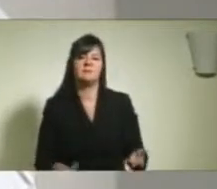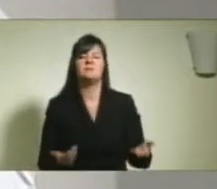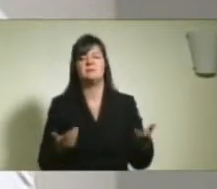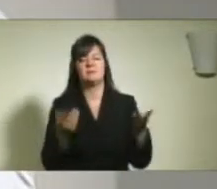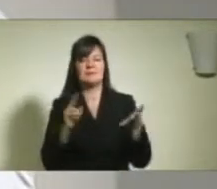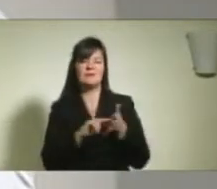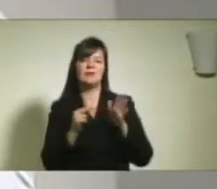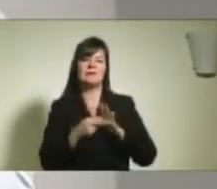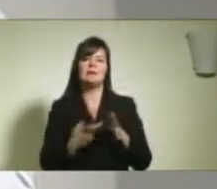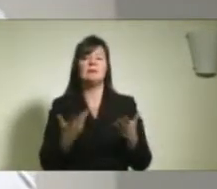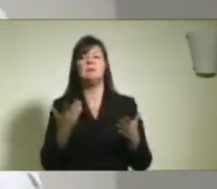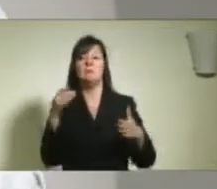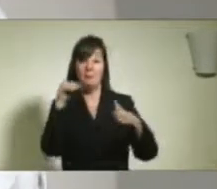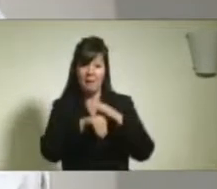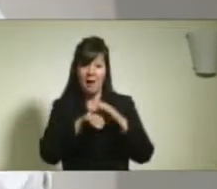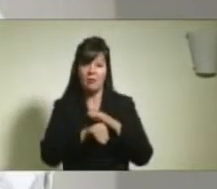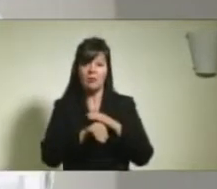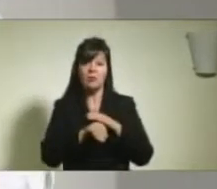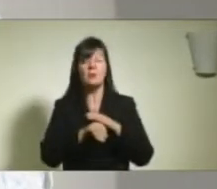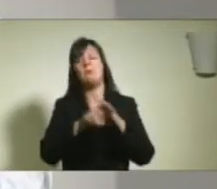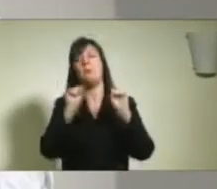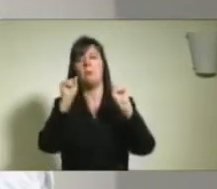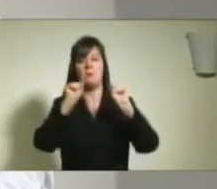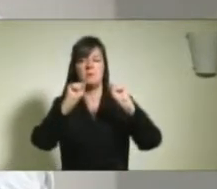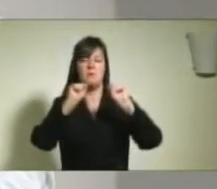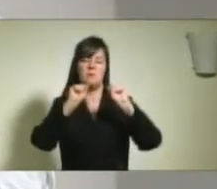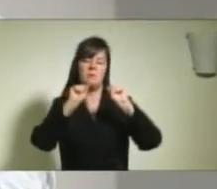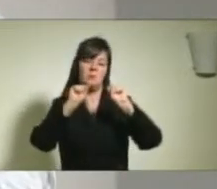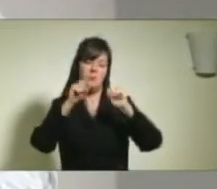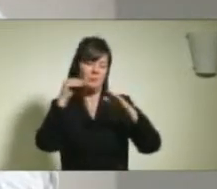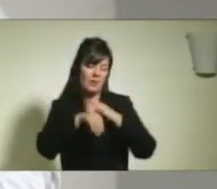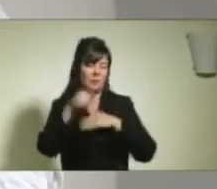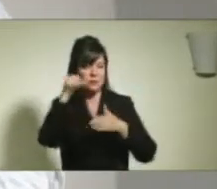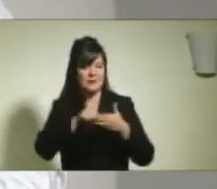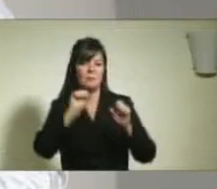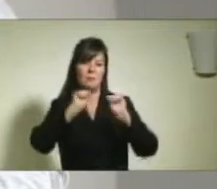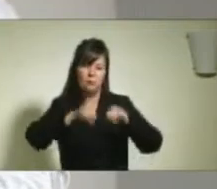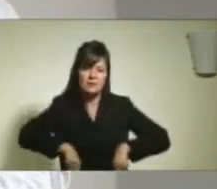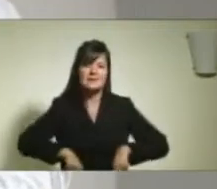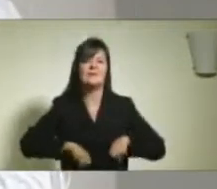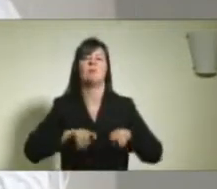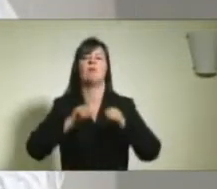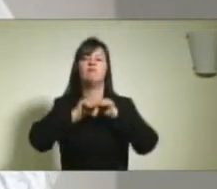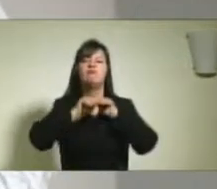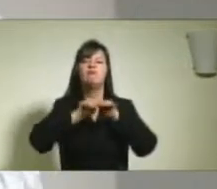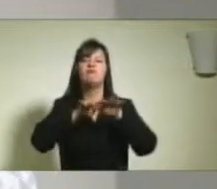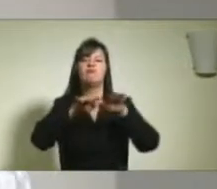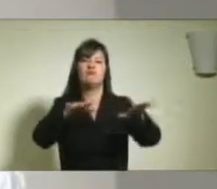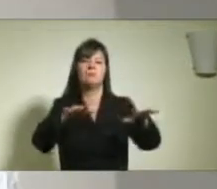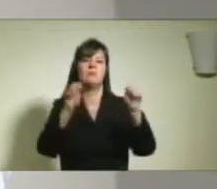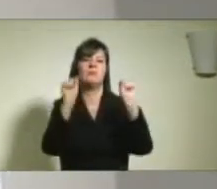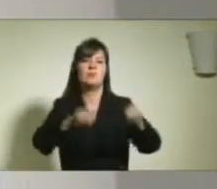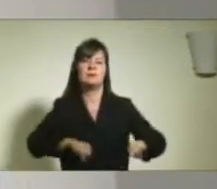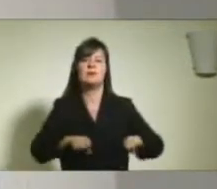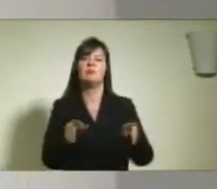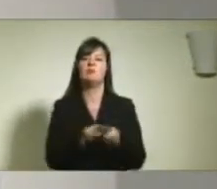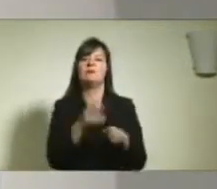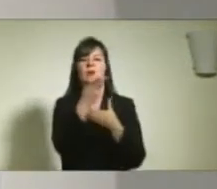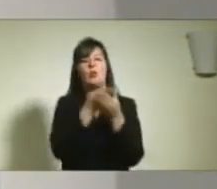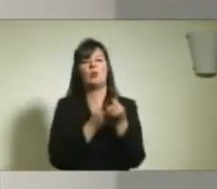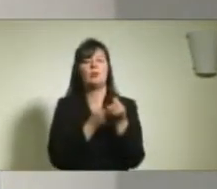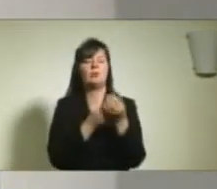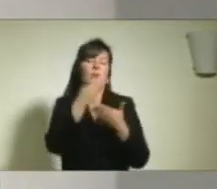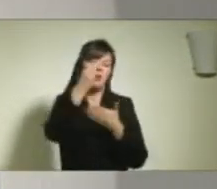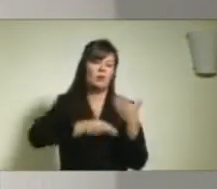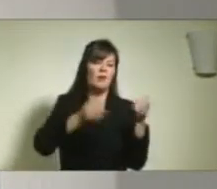d'expansion et je voudrais aborder brièvement la question des contrats qui ont été conclus avec la banque TD dans le